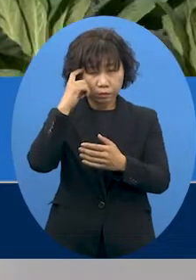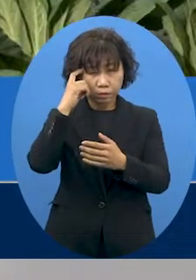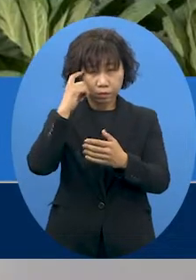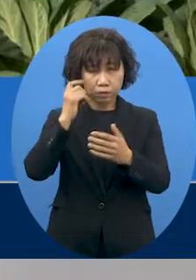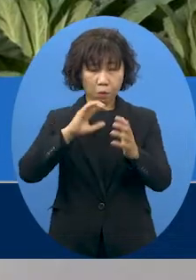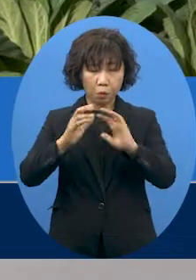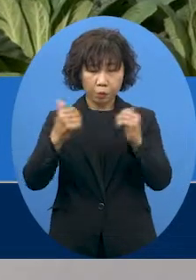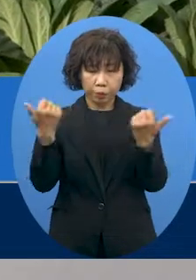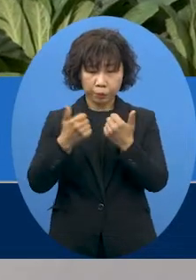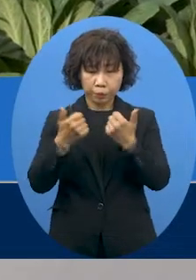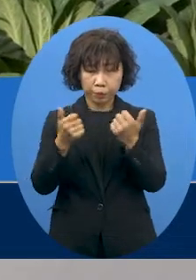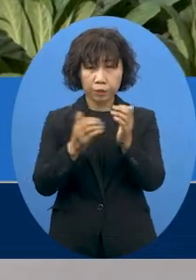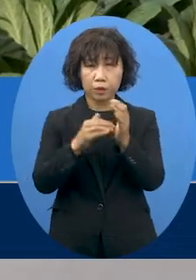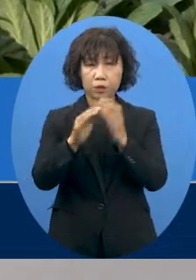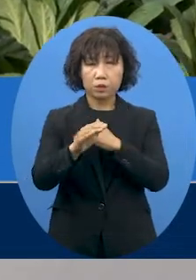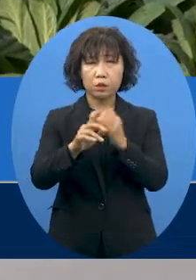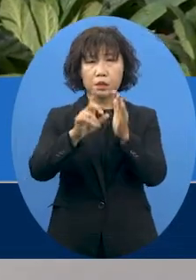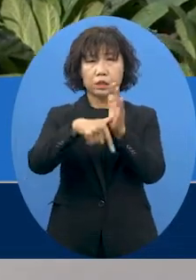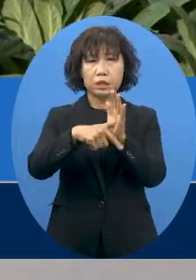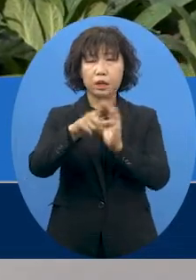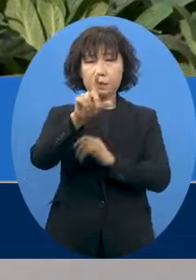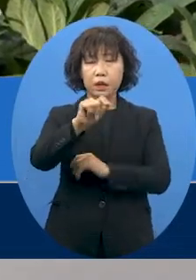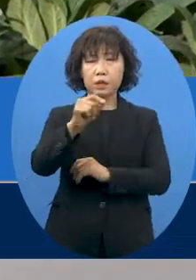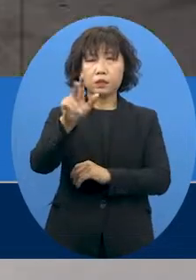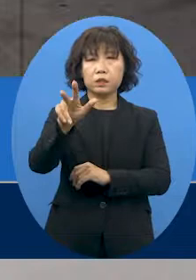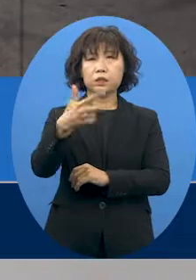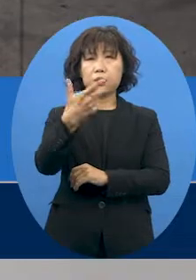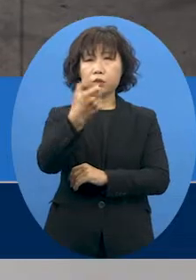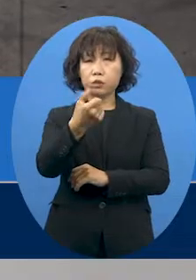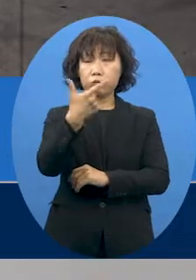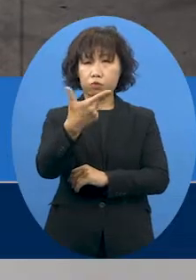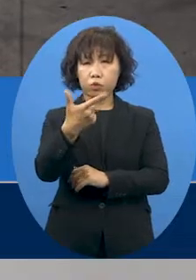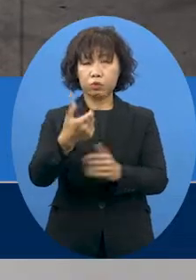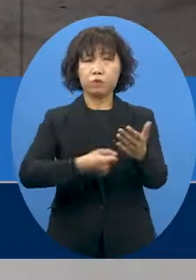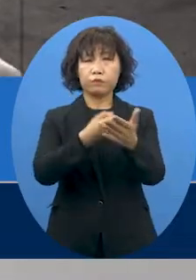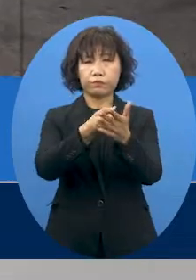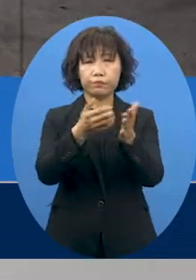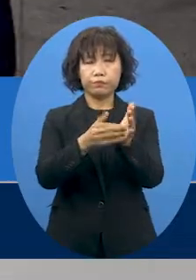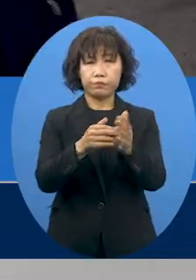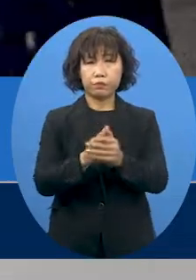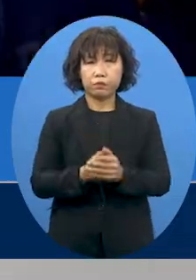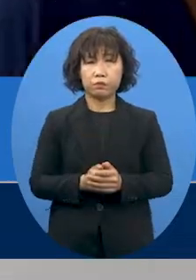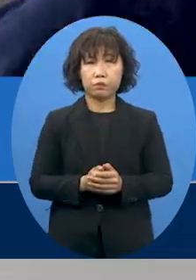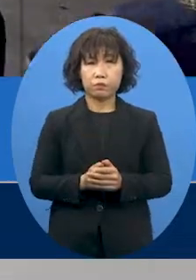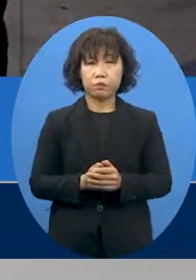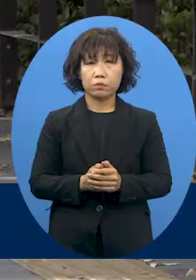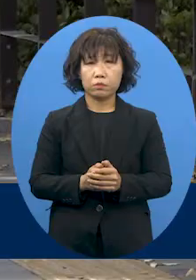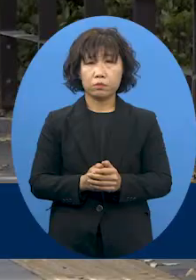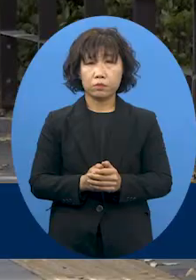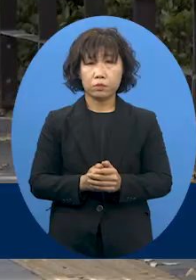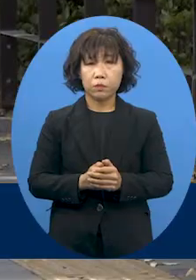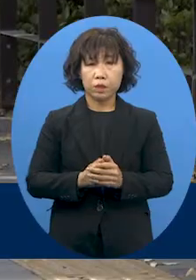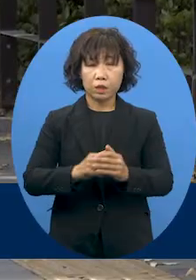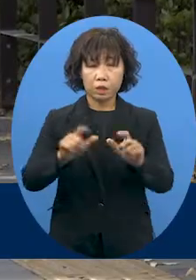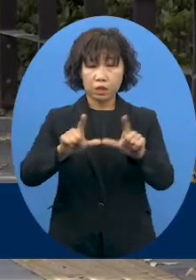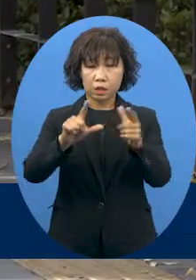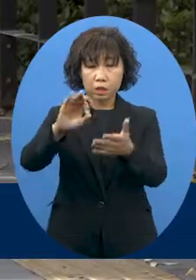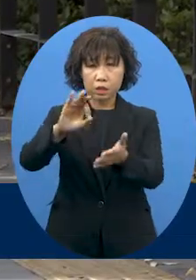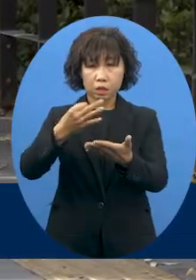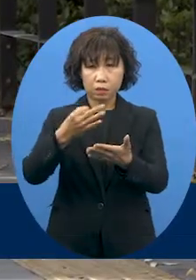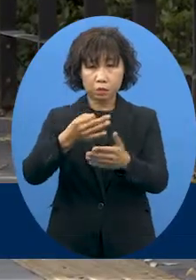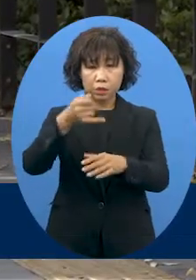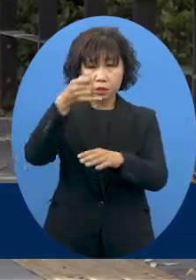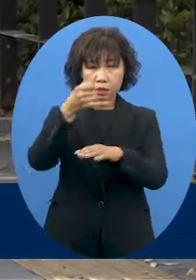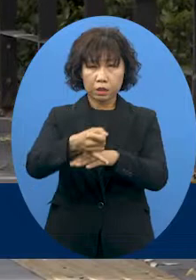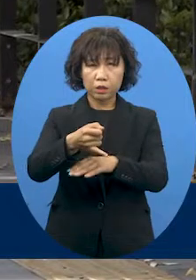통해 2022년 생활 임금을 시간당 만 766 원 으로 결정했습니다 생활임금 은